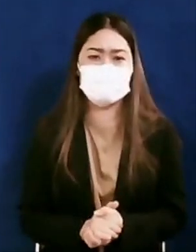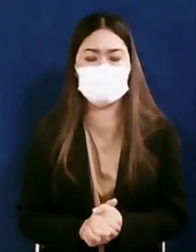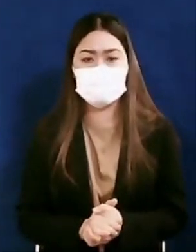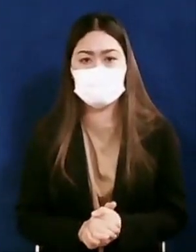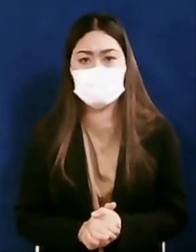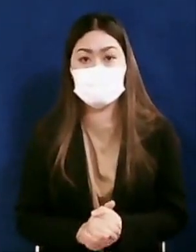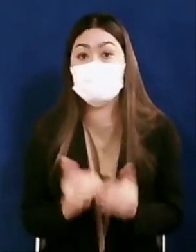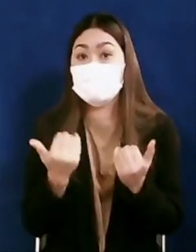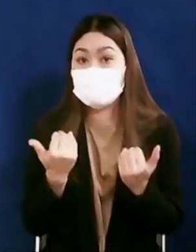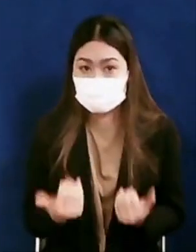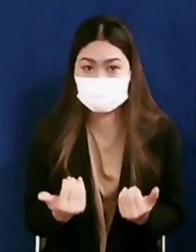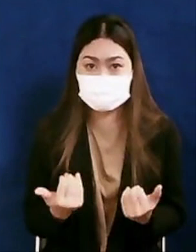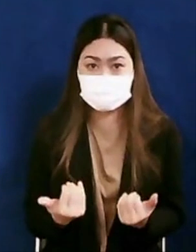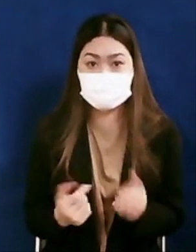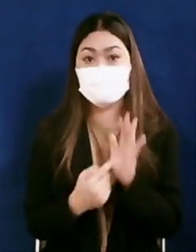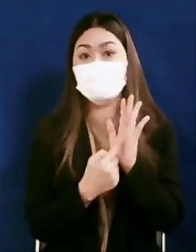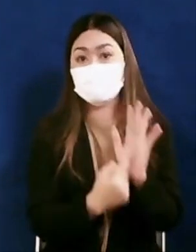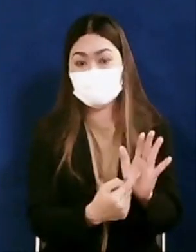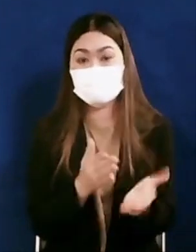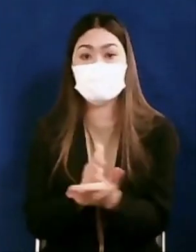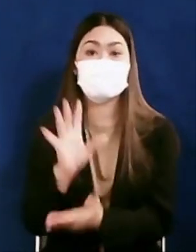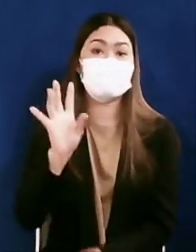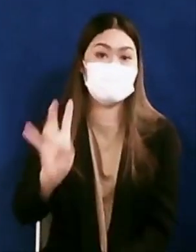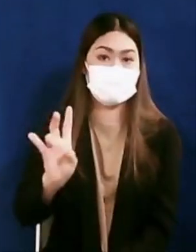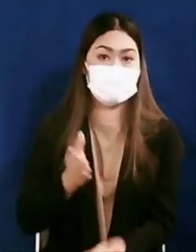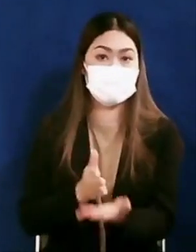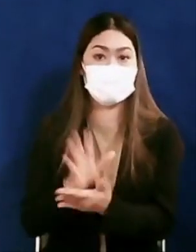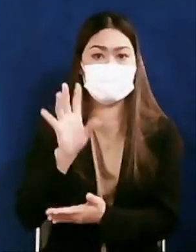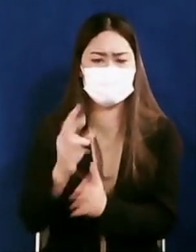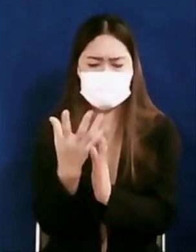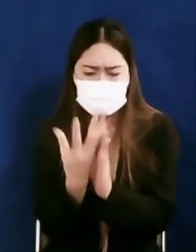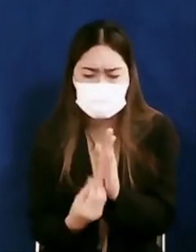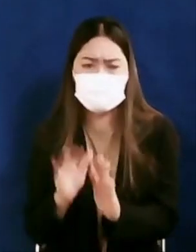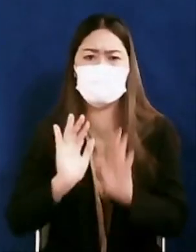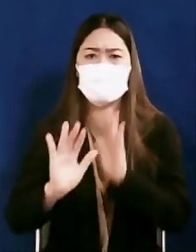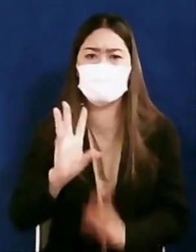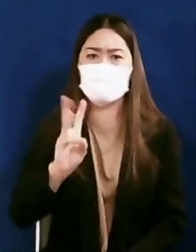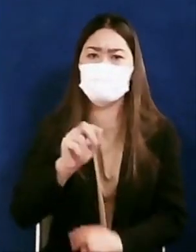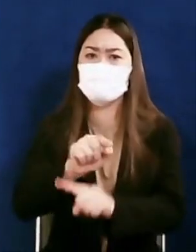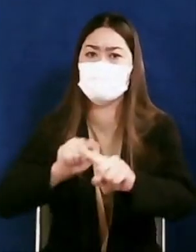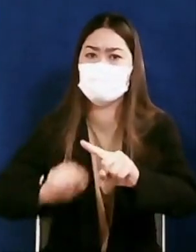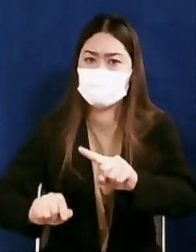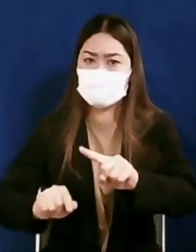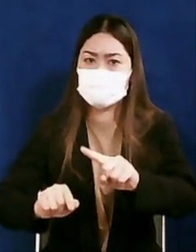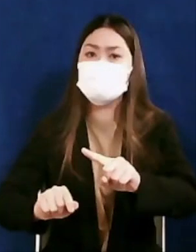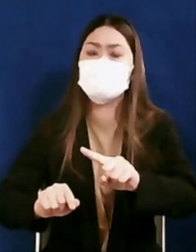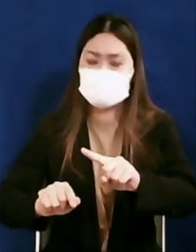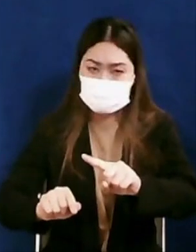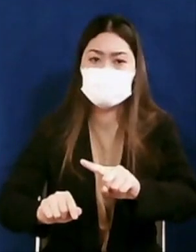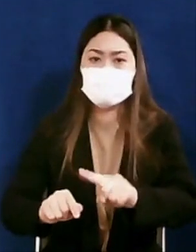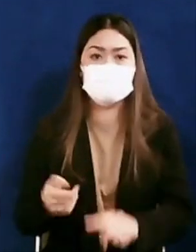ครับเพราะฉะนั้นอย่างเช่นกรณีเขต7เนี่ยเหลืออีกประมาณ 60% เนี่ยนะครับน